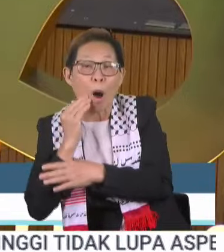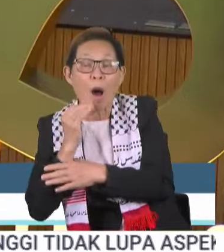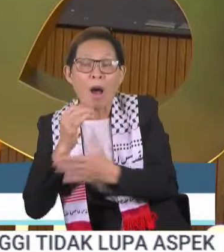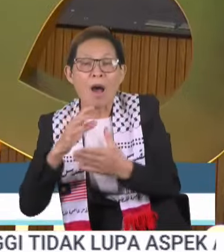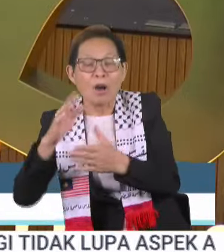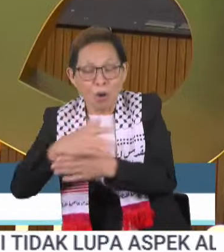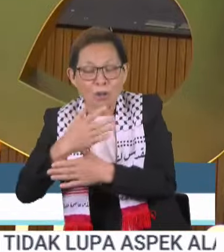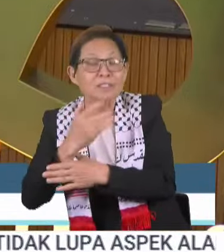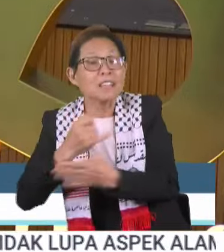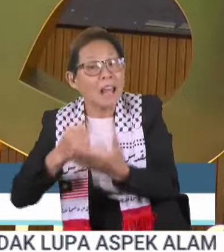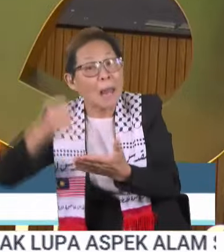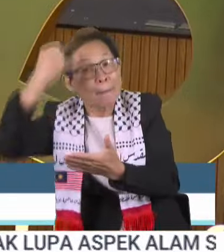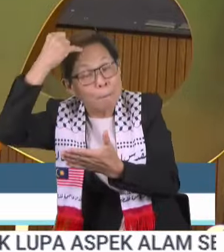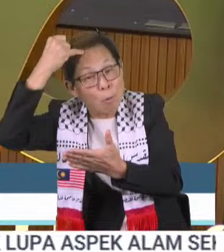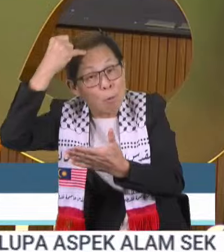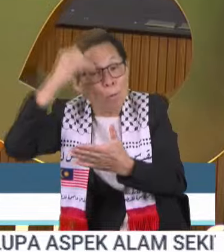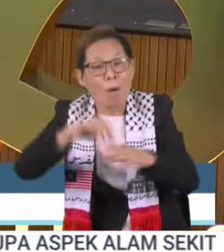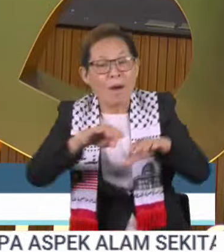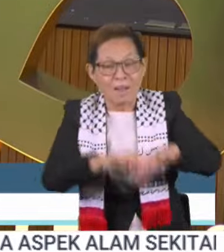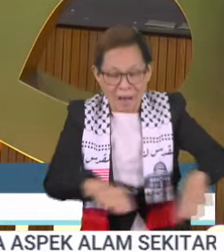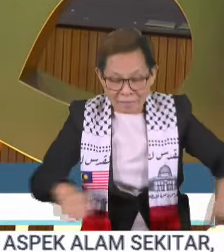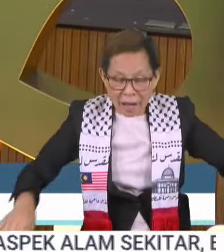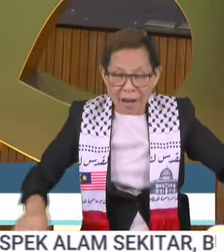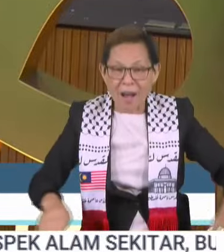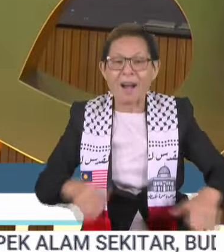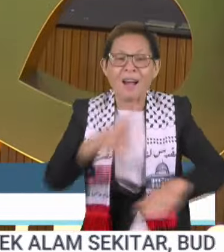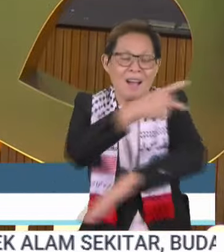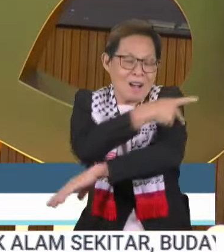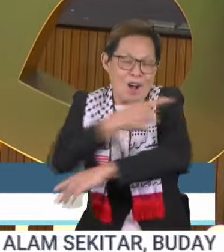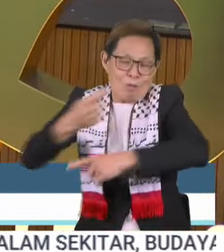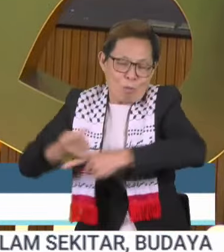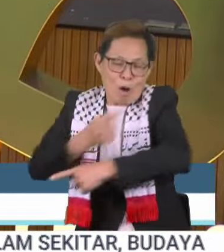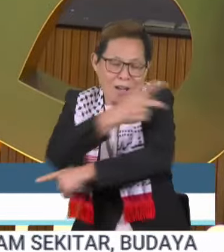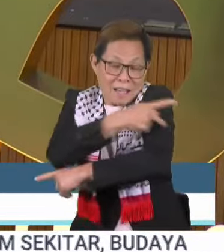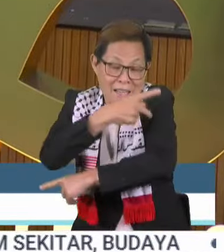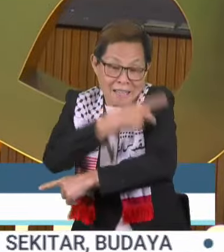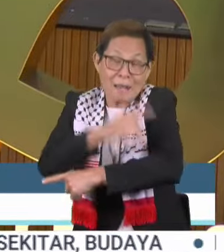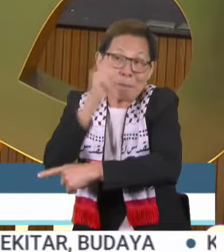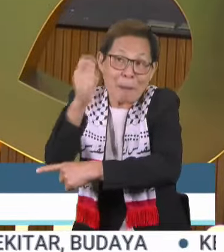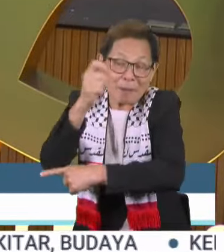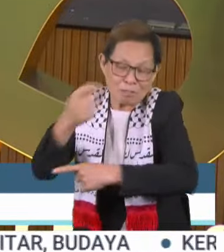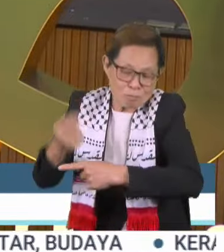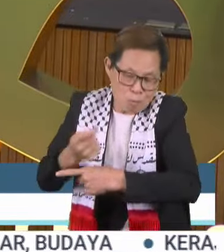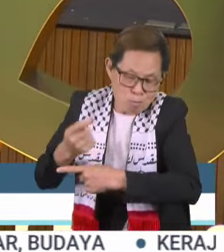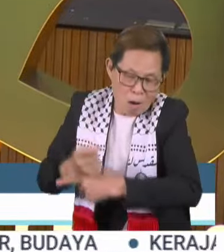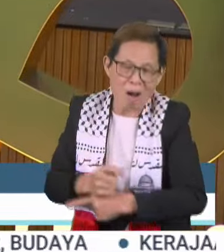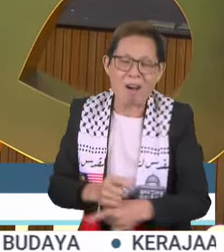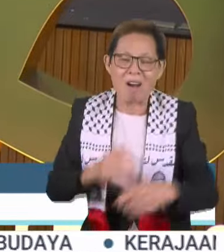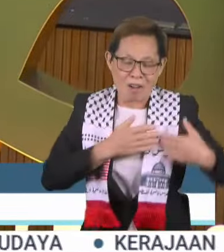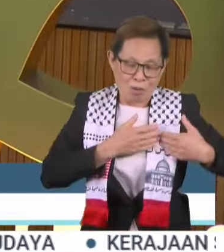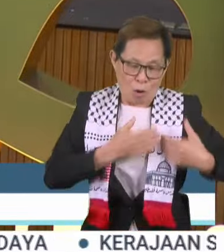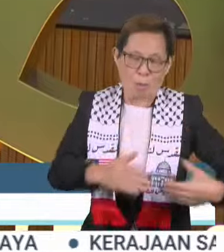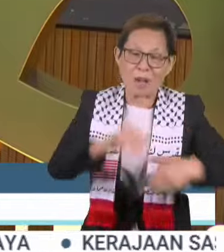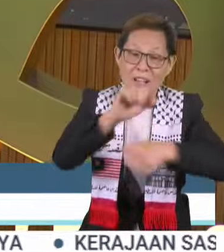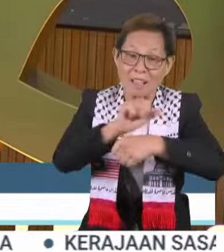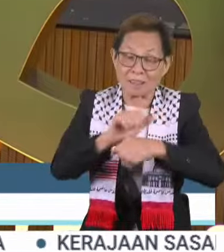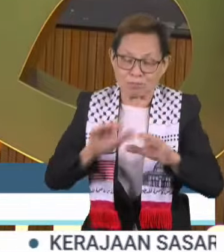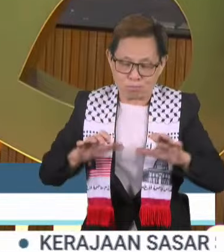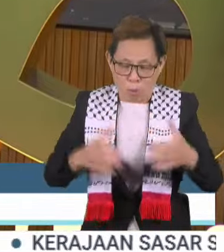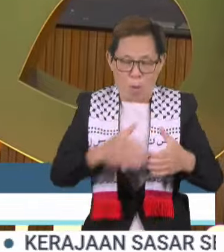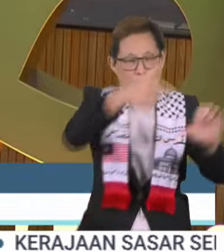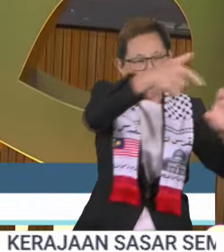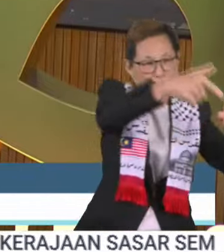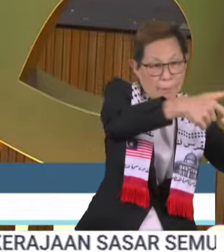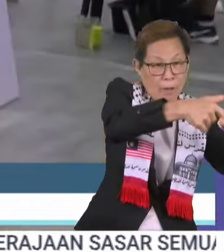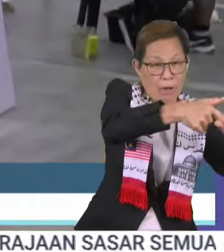Pengerang melalui sesi klinik badminton. komitmen kerja berpasukan antara